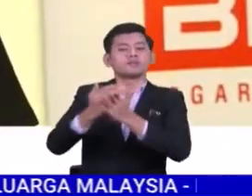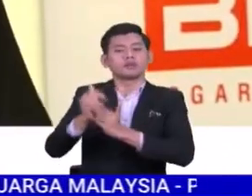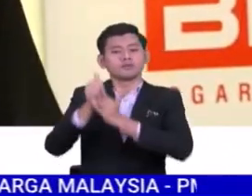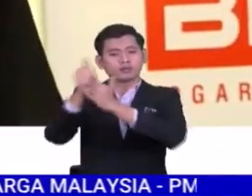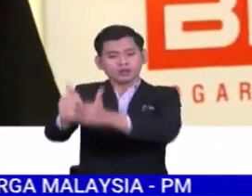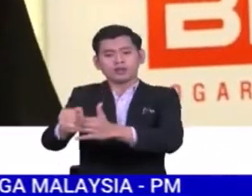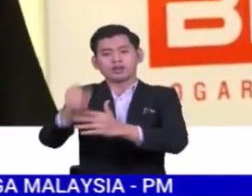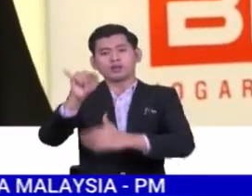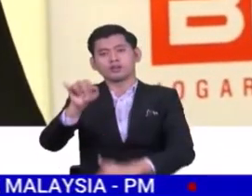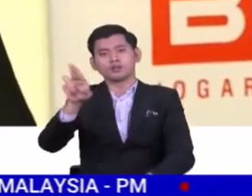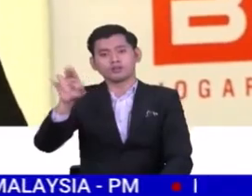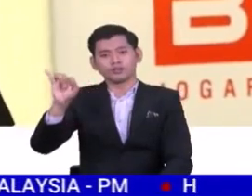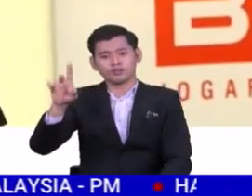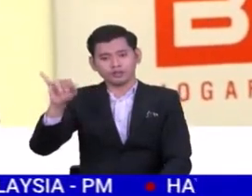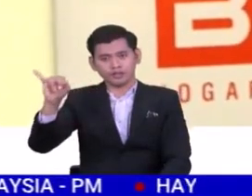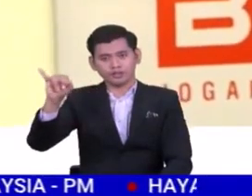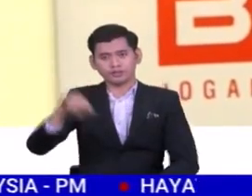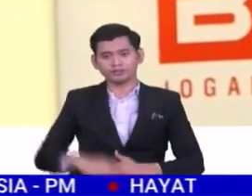Yu Fai.